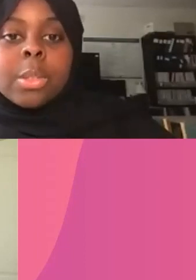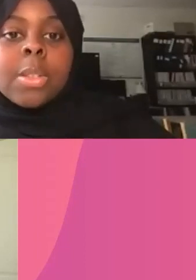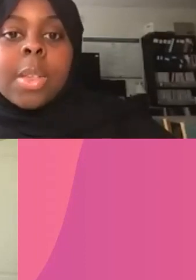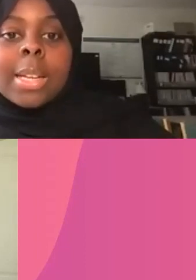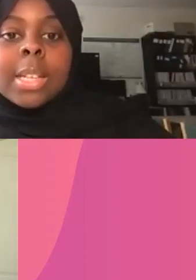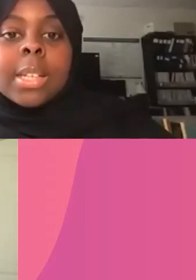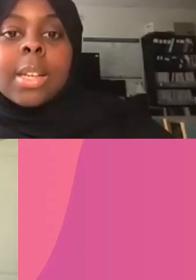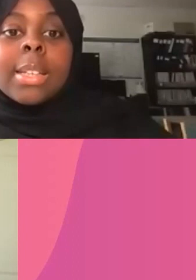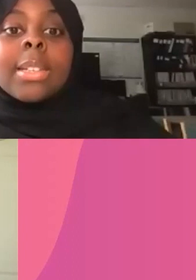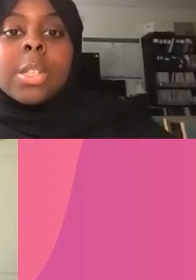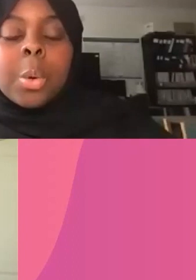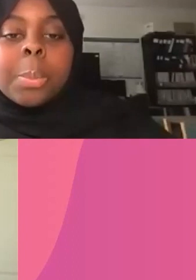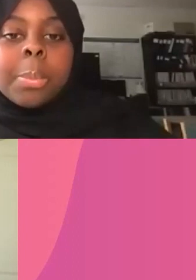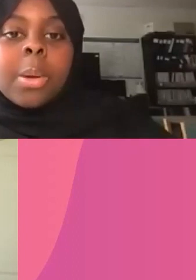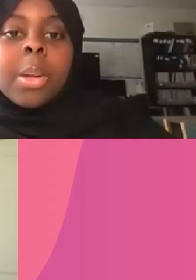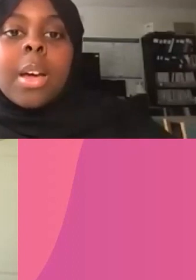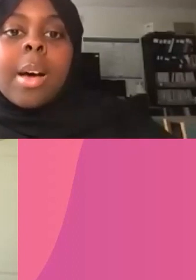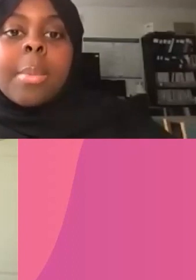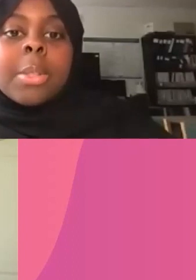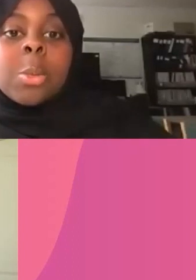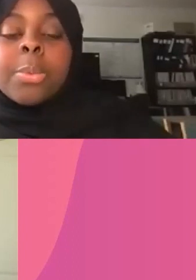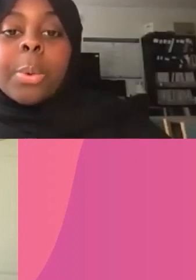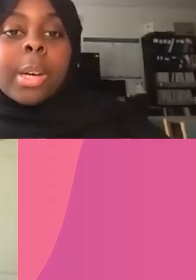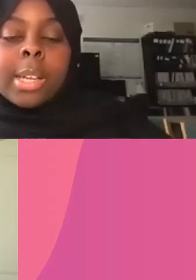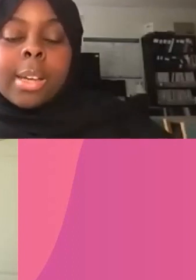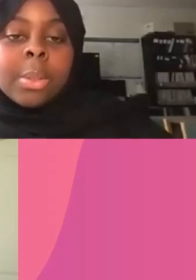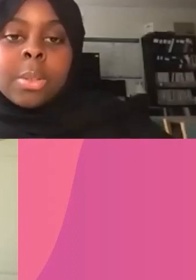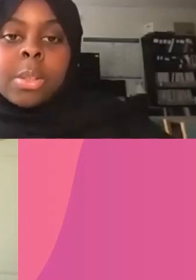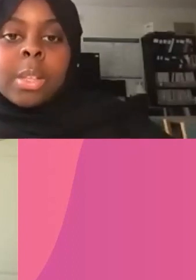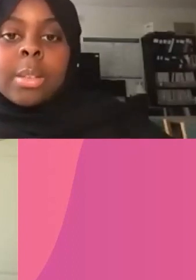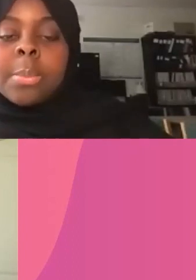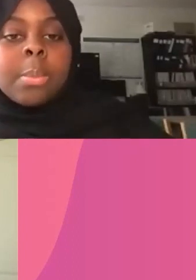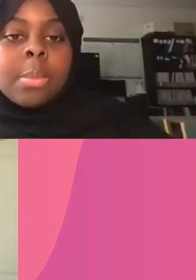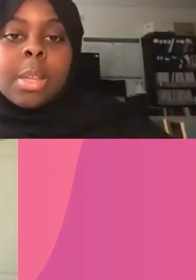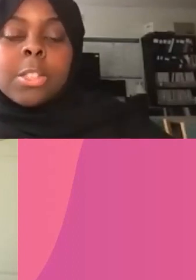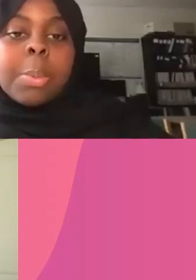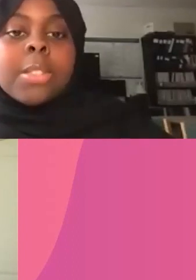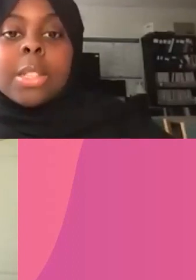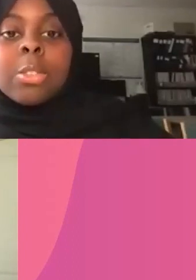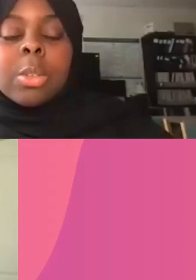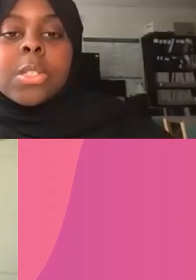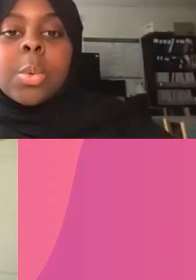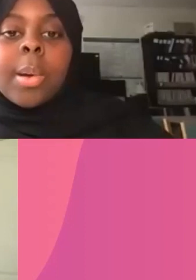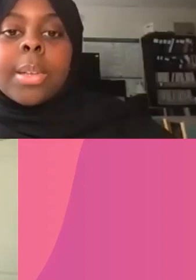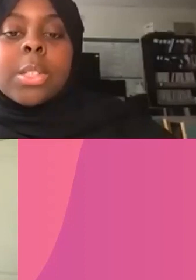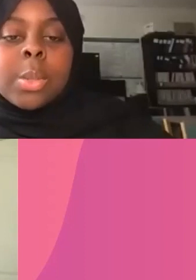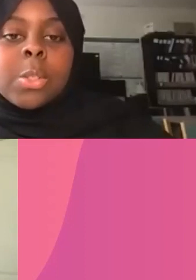Cela m'a permis de poser des questions et d'apprendre à connaître les gens.